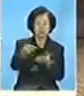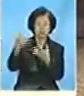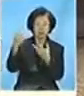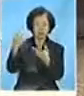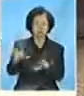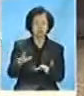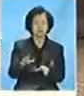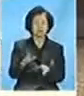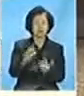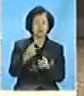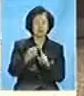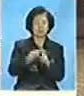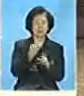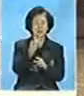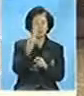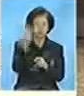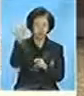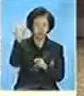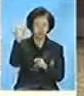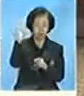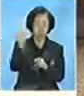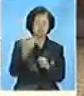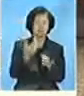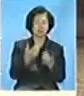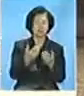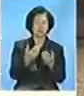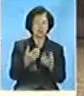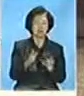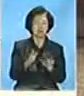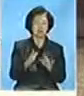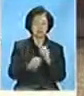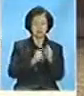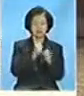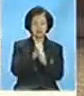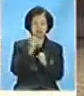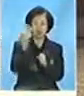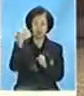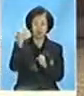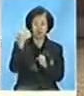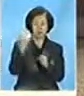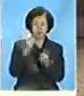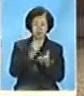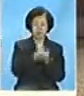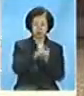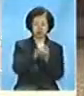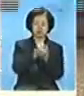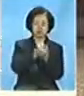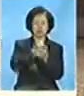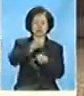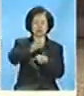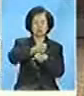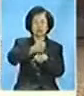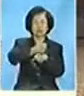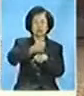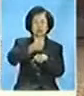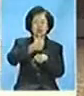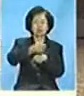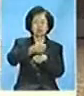านอกจากนี้ในระยะเวลาเมื่อปีที่แล้วผมก็ได้มีโอกาสช่วยท่านประธานธีรเด